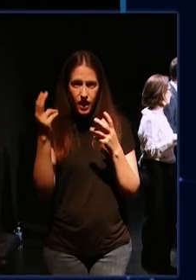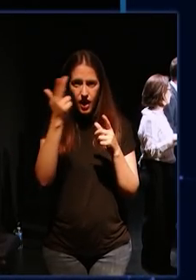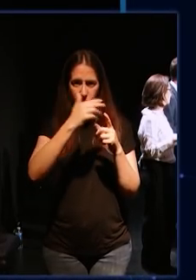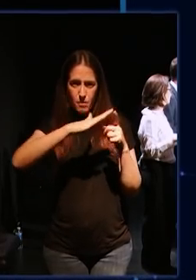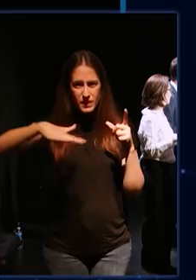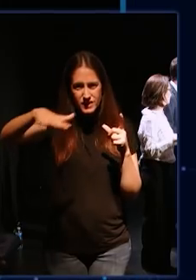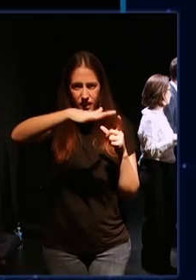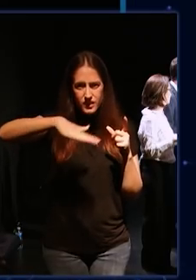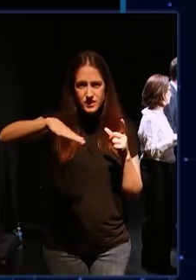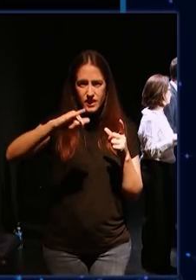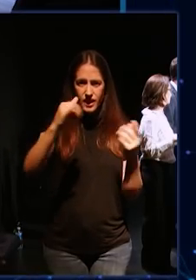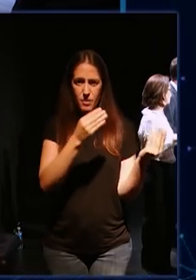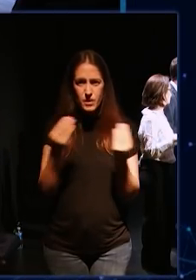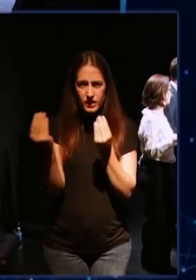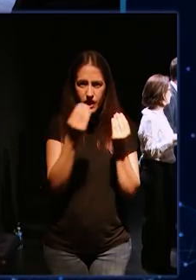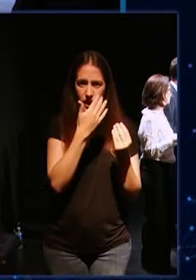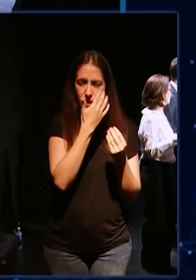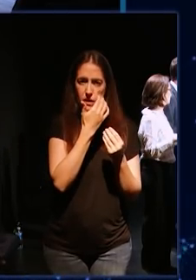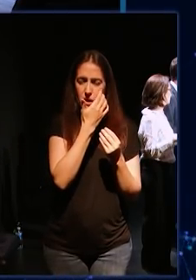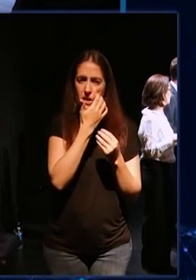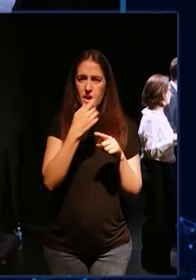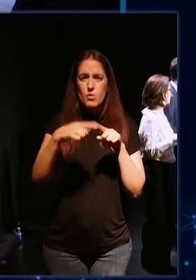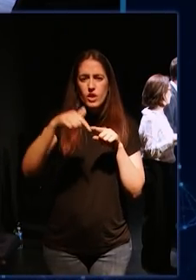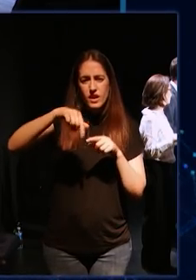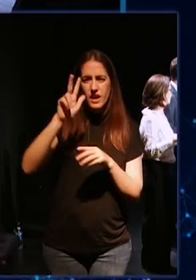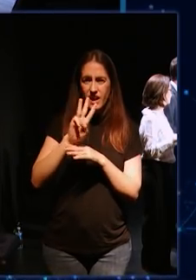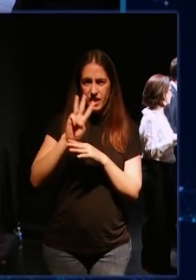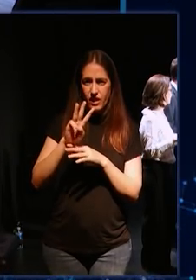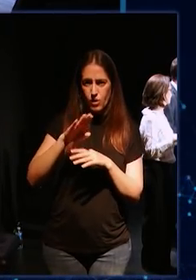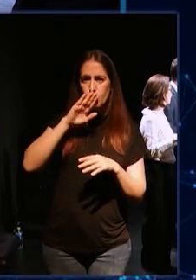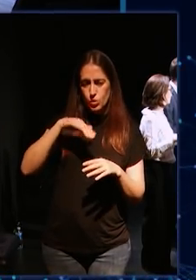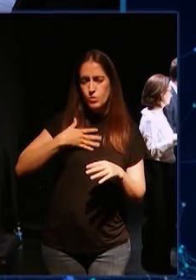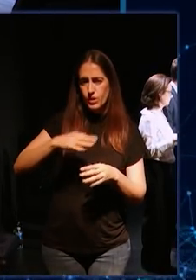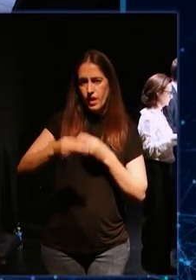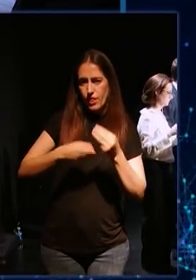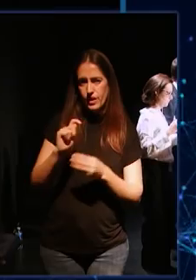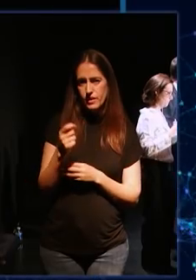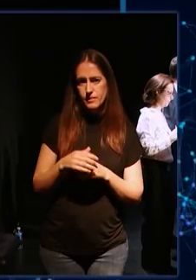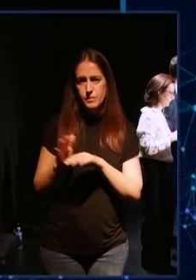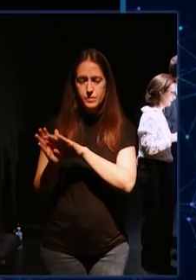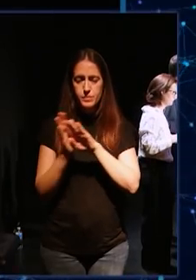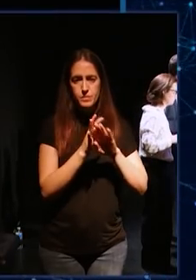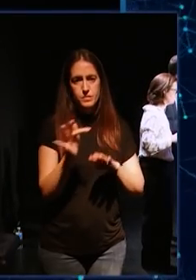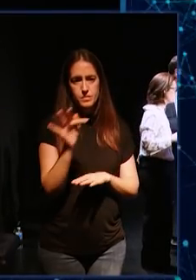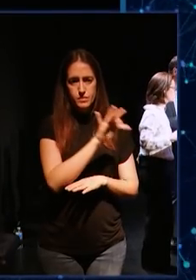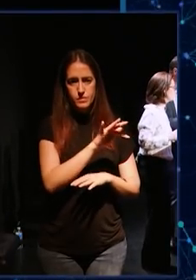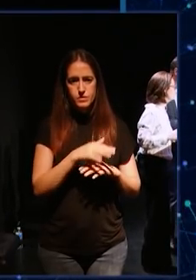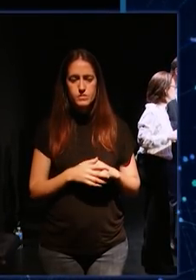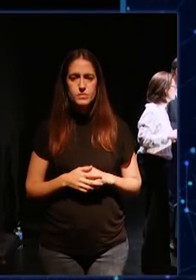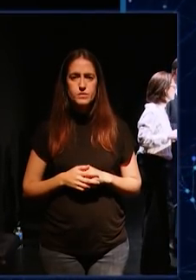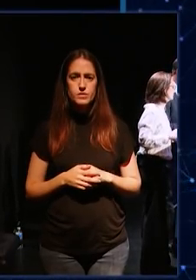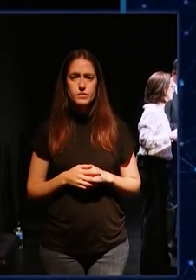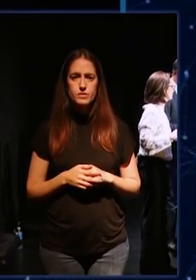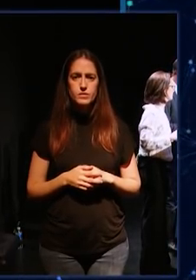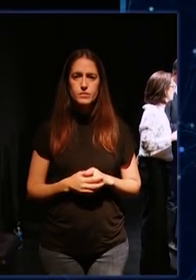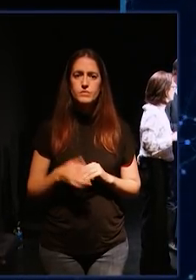i ambiental, perquè Cardedeu té totes les condicions per promover-lo. Molt bé, moltes gràcies, Jordi Nadal. S'ha